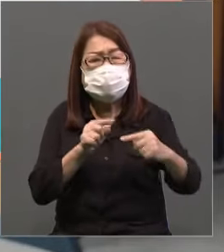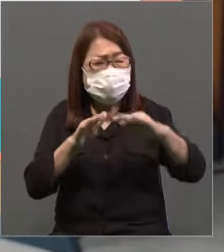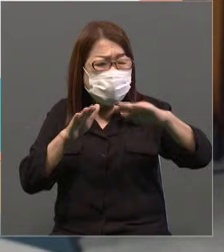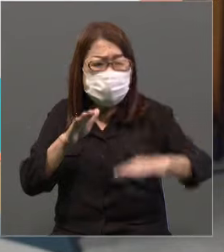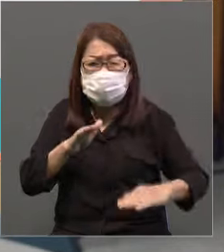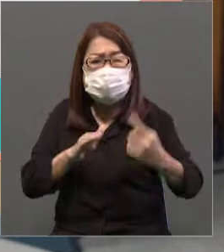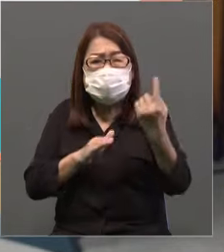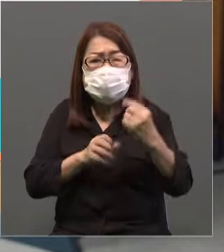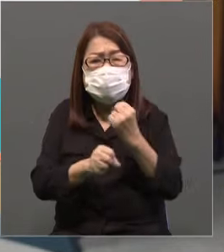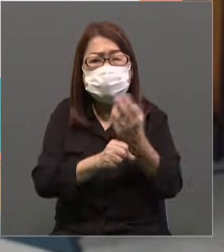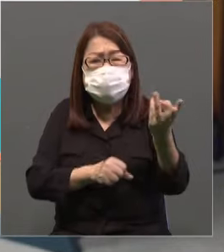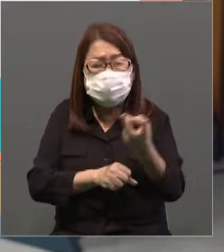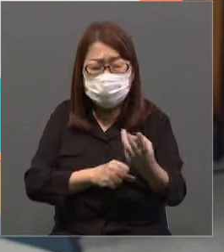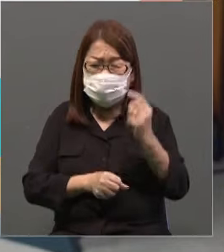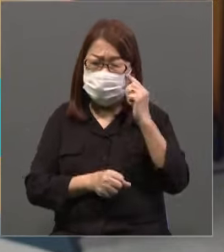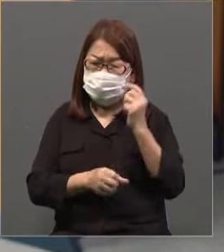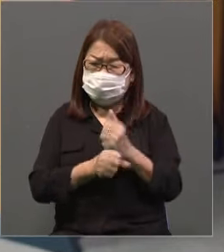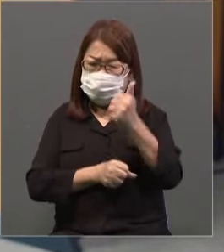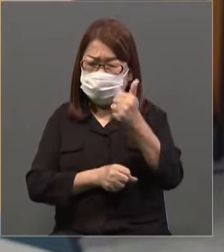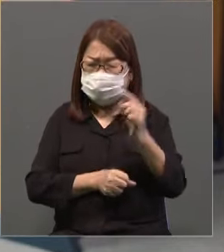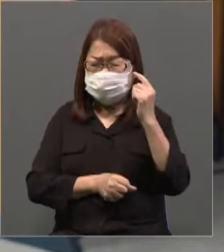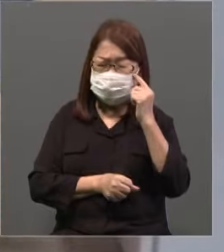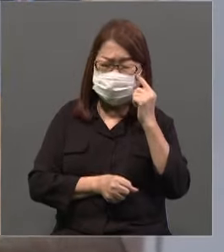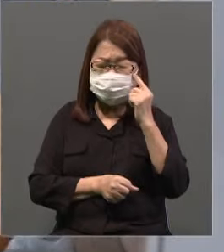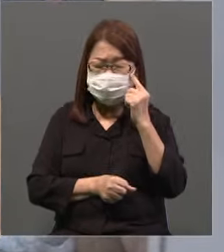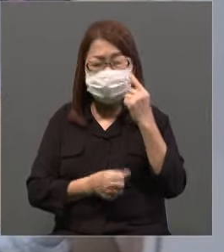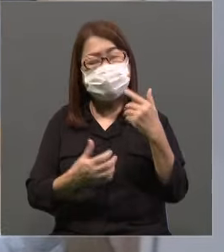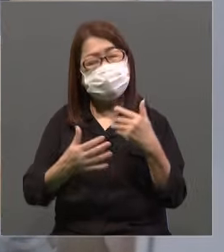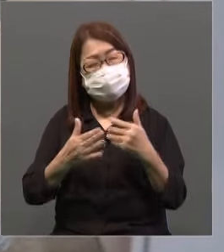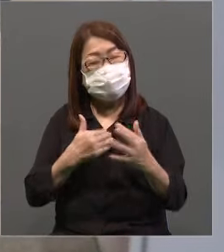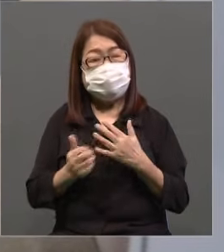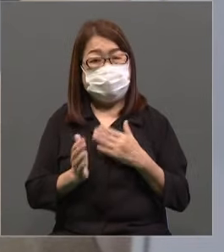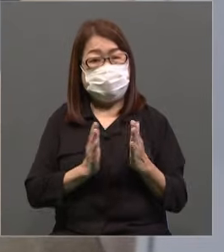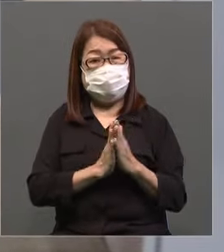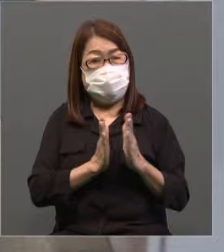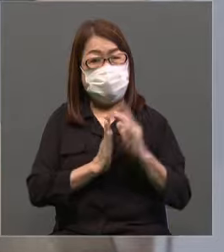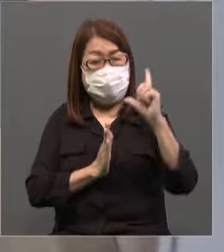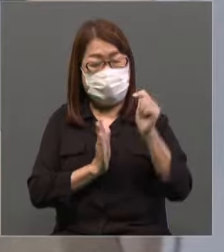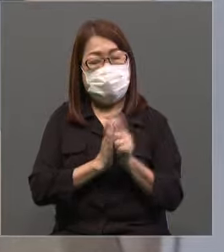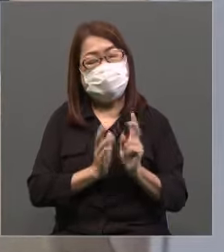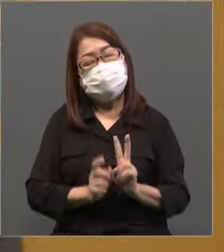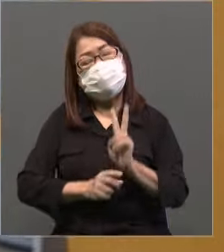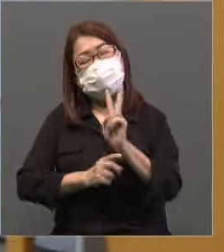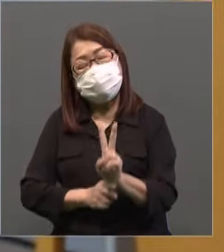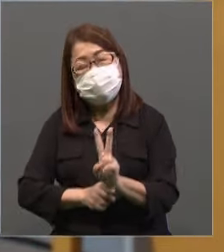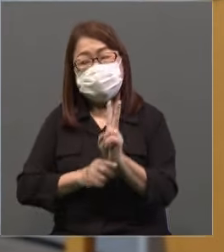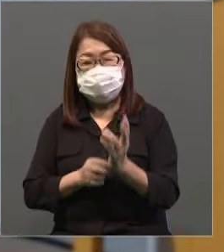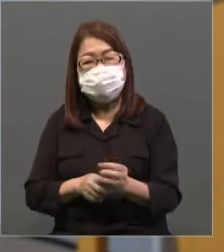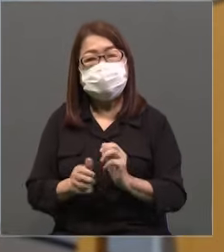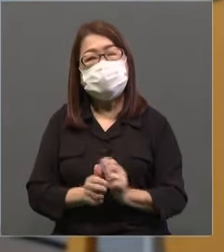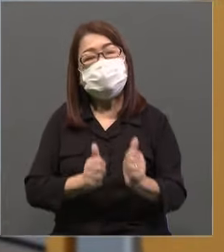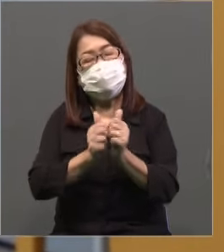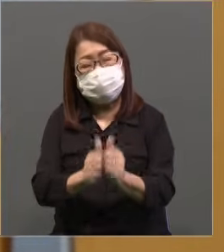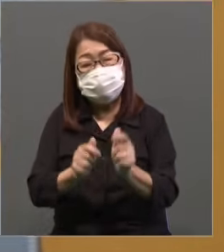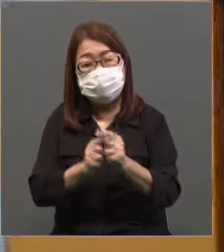คะก็ยังคิดอยู่เลยน้องไหวไหมอะไรเงี้ยค่ะเราก็เรียนเริ่มต้นไปกับน้องเริ่มไปด้วยกันเรียนรู้ไปด้วยกันนะคะก็คือน้องก็